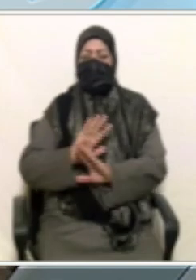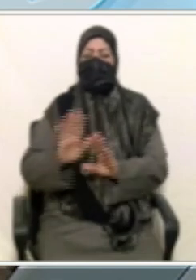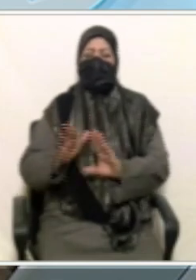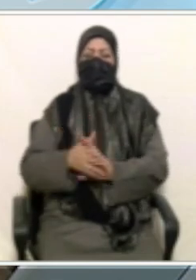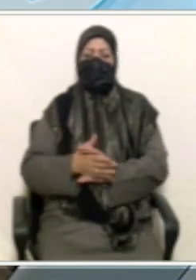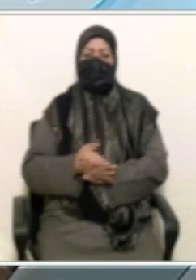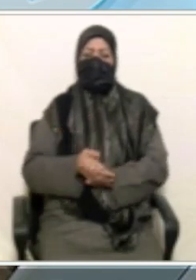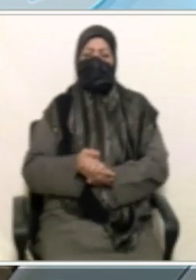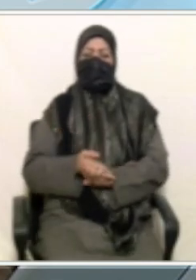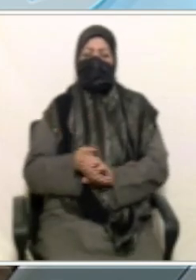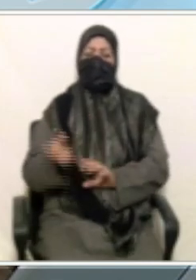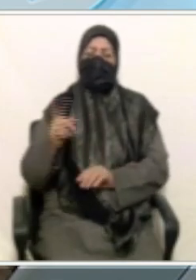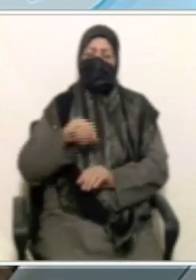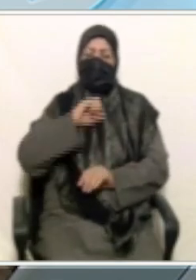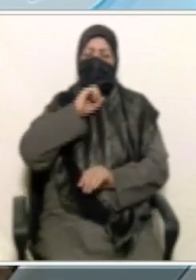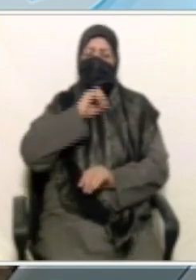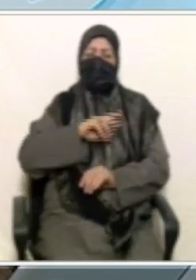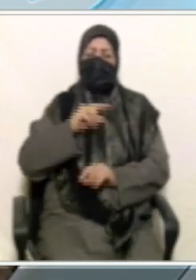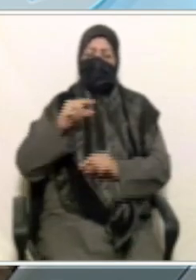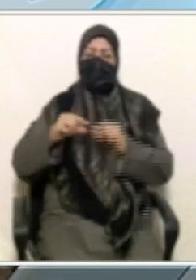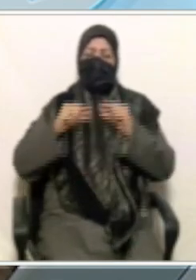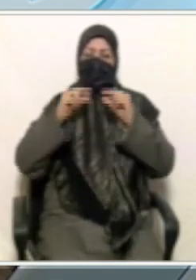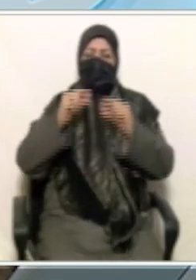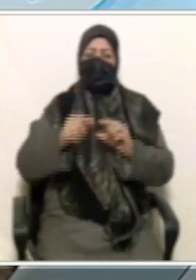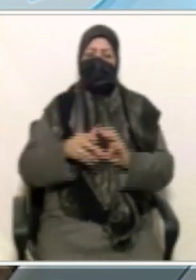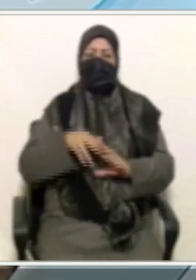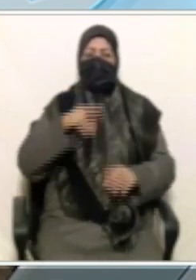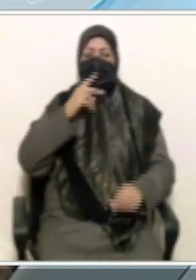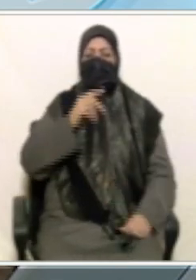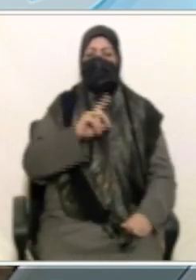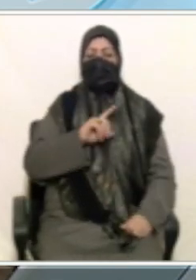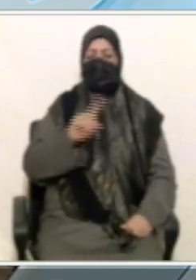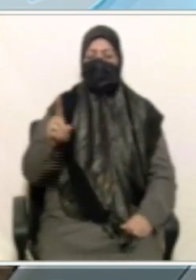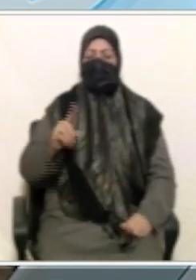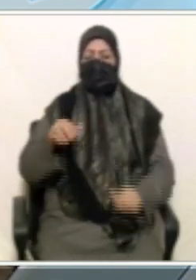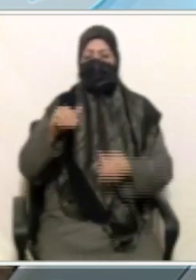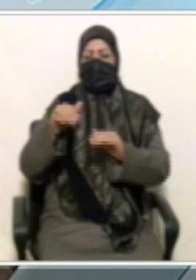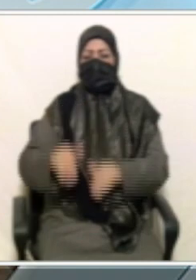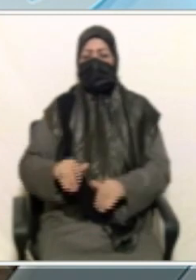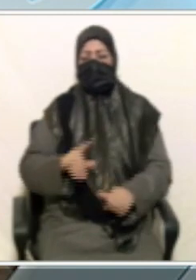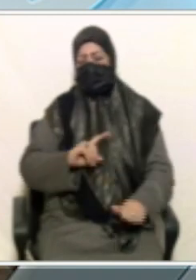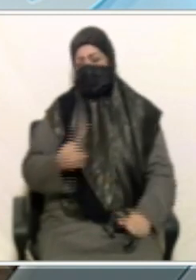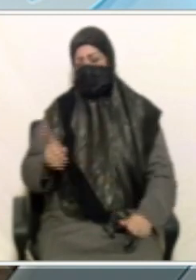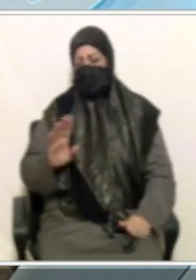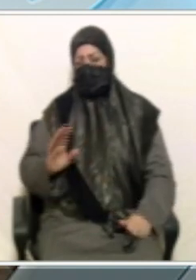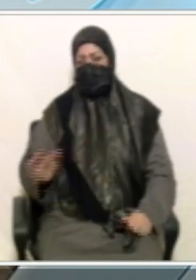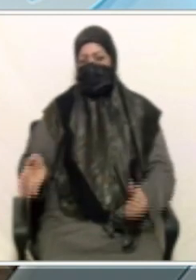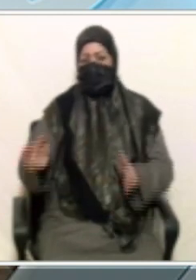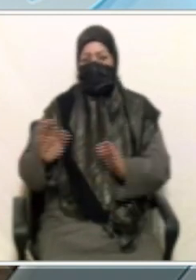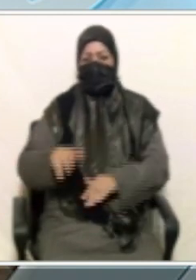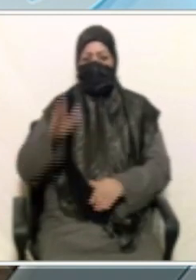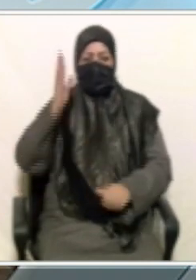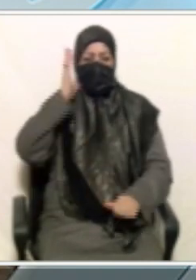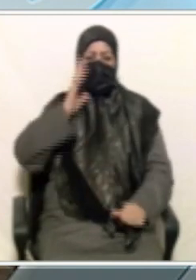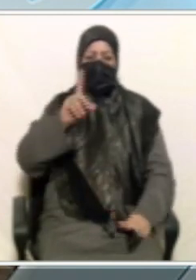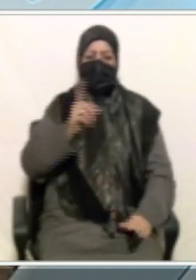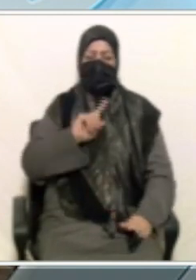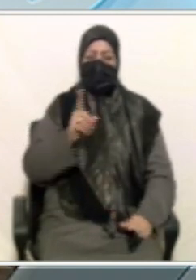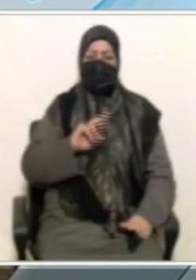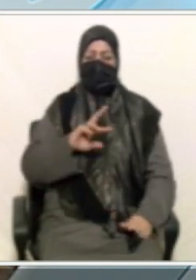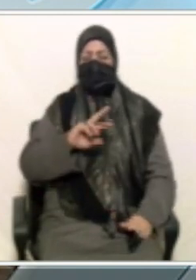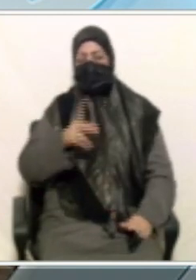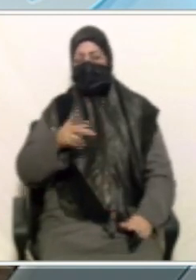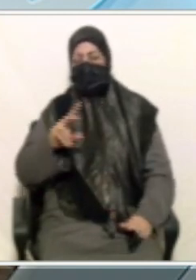فيه كلام لكن عموم أهل العلم على هذا المعنى أن السقط لا يصلى عليه حتى ولو أنجبته ميتا